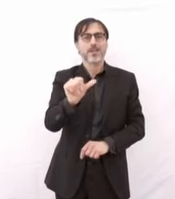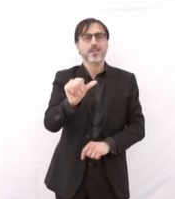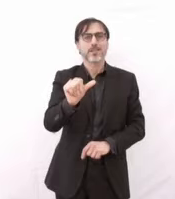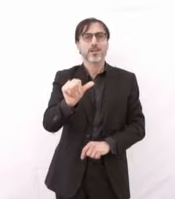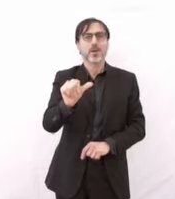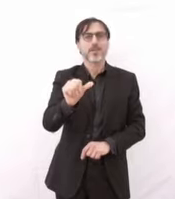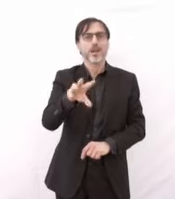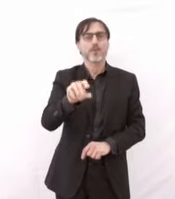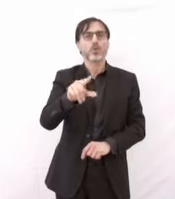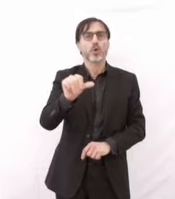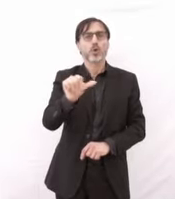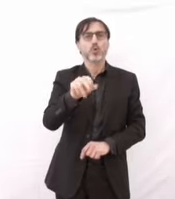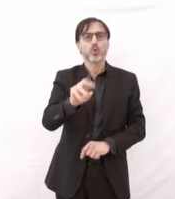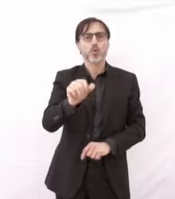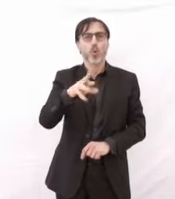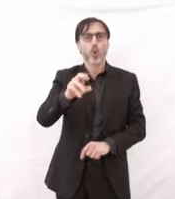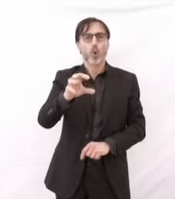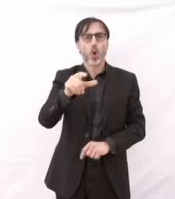Salvatore Surolo,